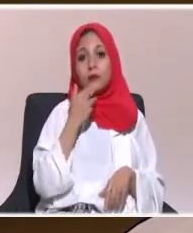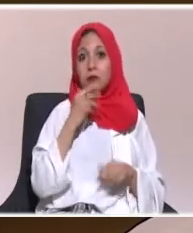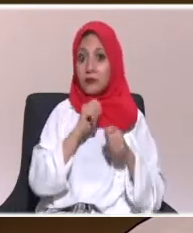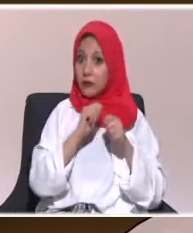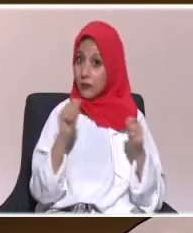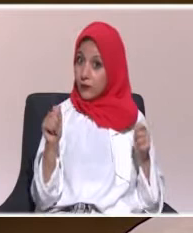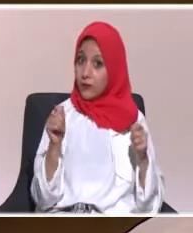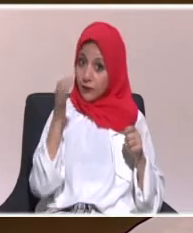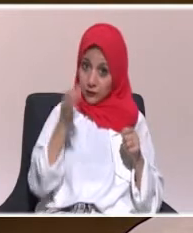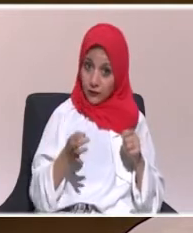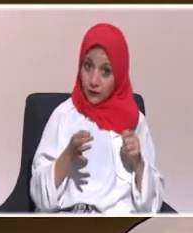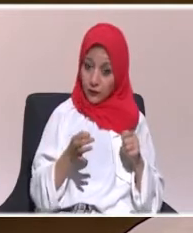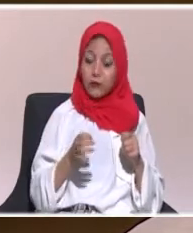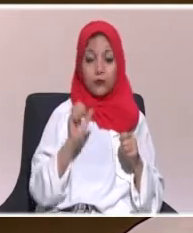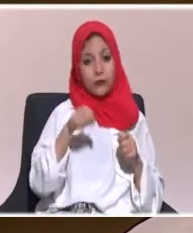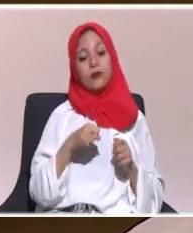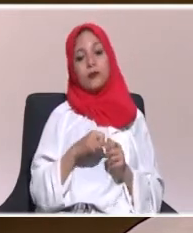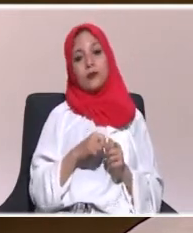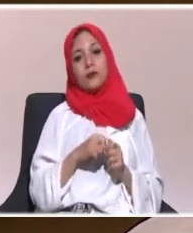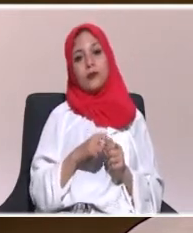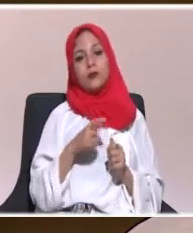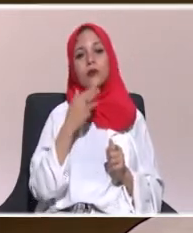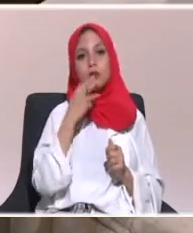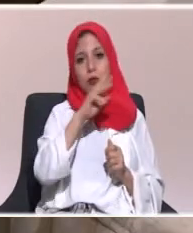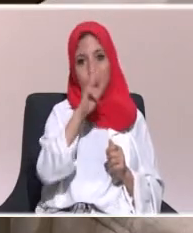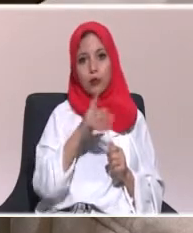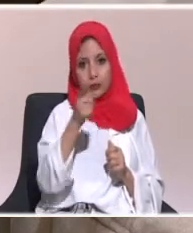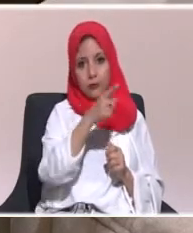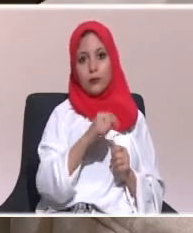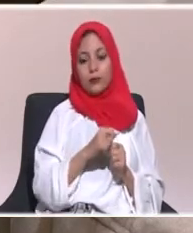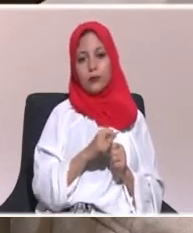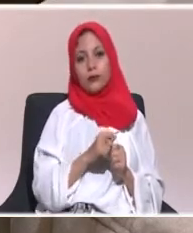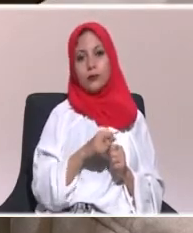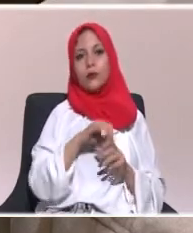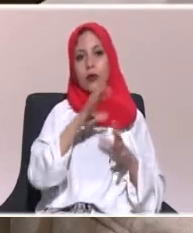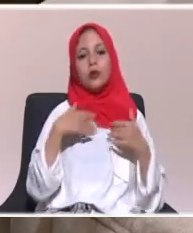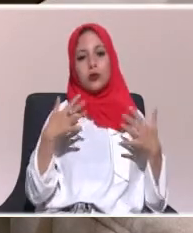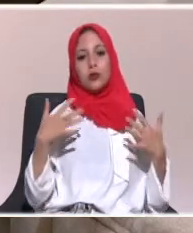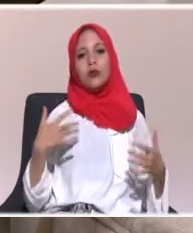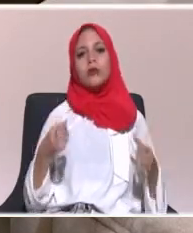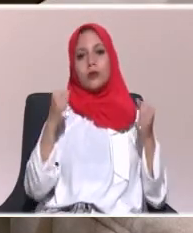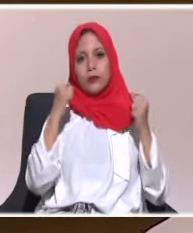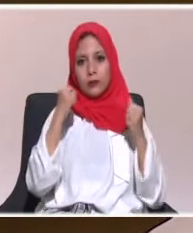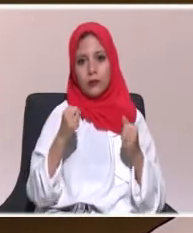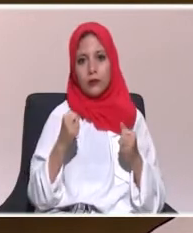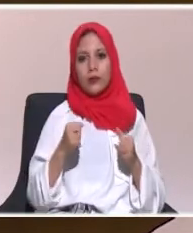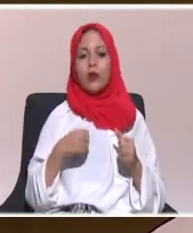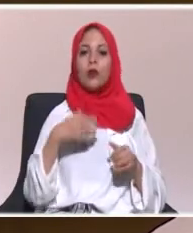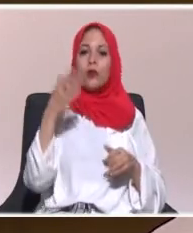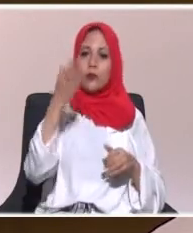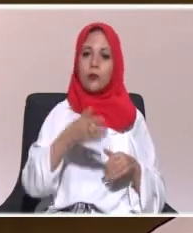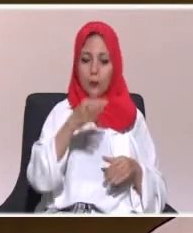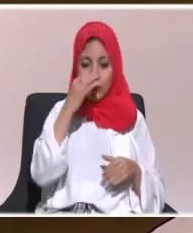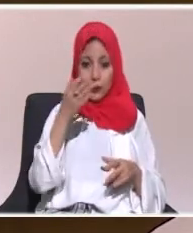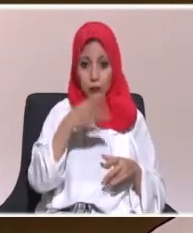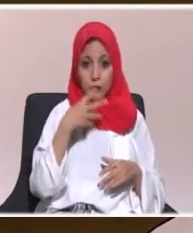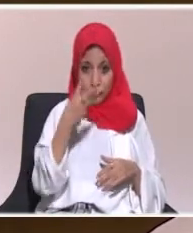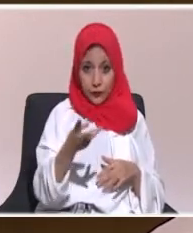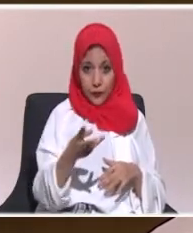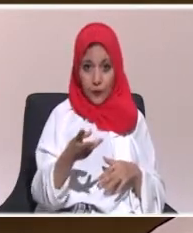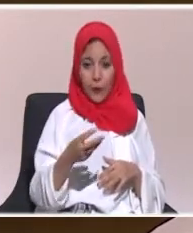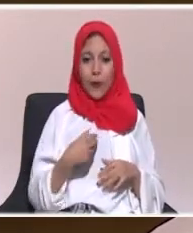كنتش والله واسال محمد يعني. صح. وكنا بنبقى مبسوطين جدا. واليوم اللي بقابل فيه محمد،